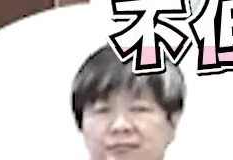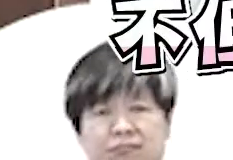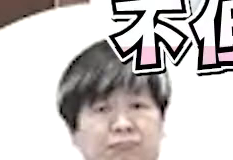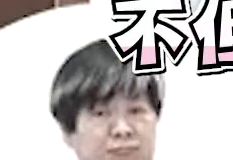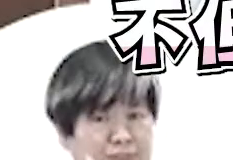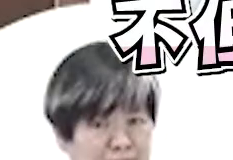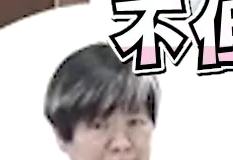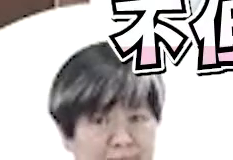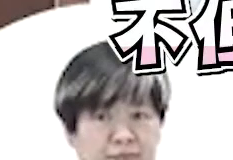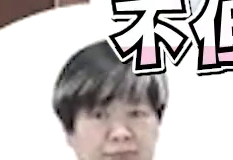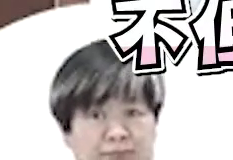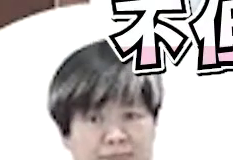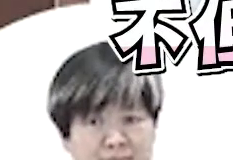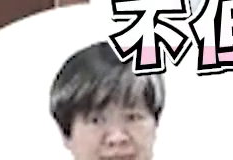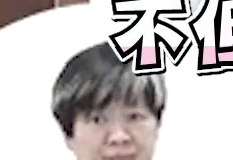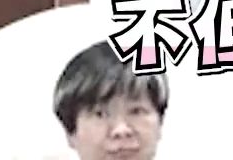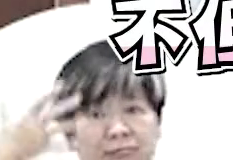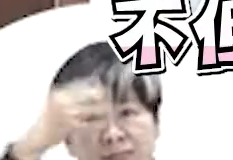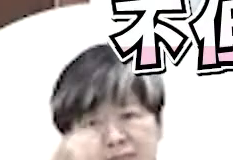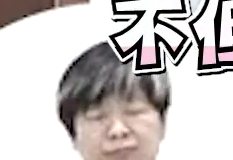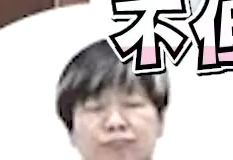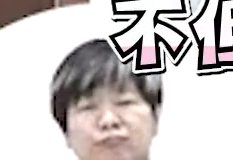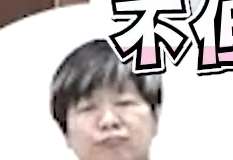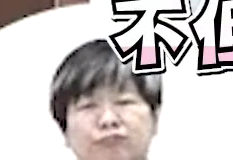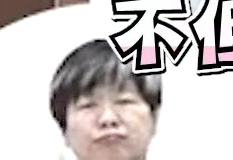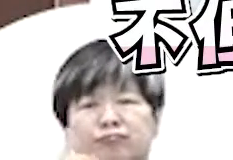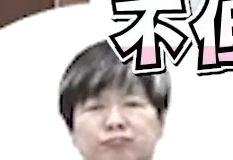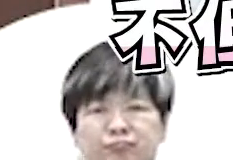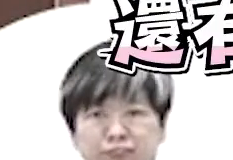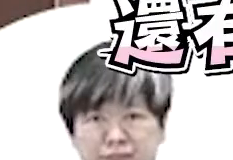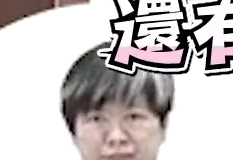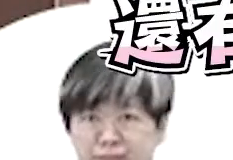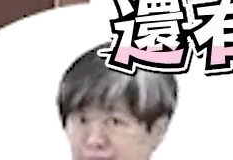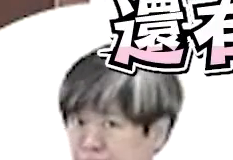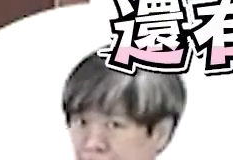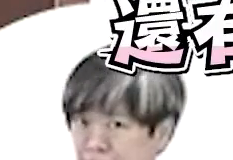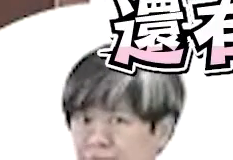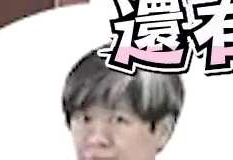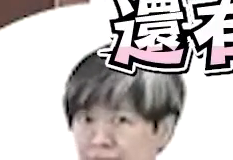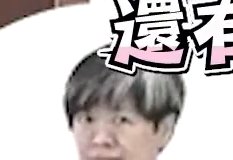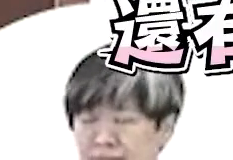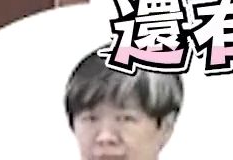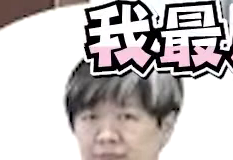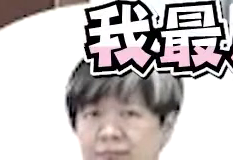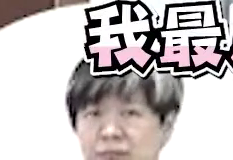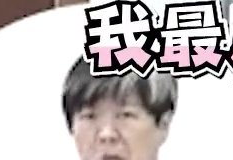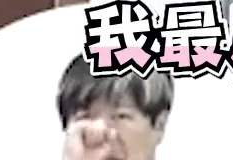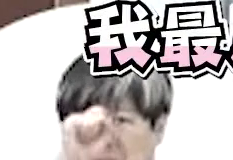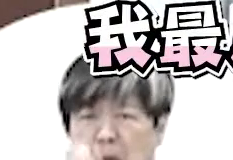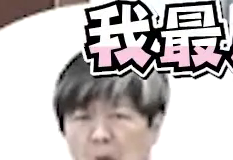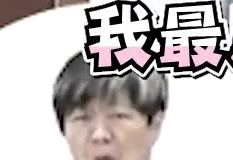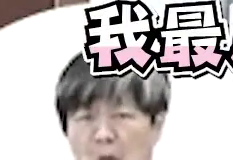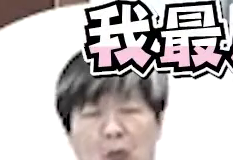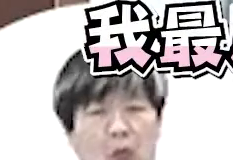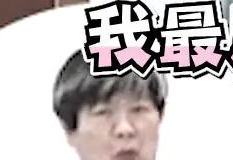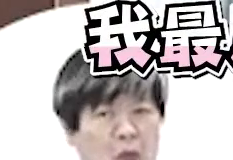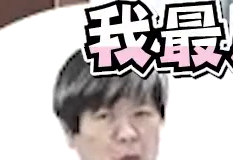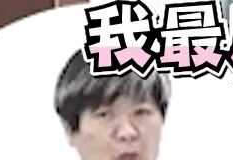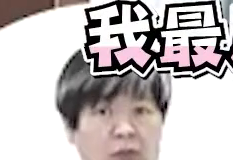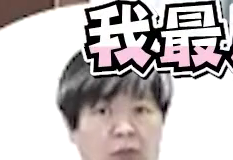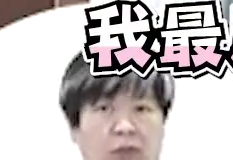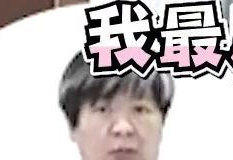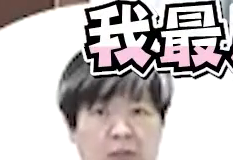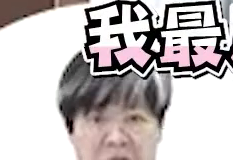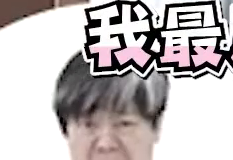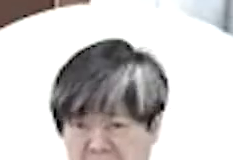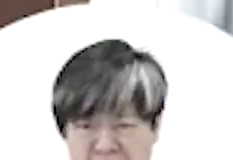动这些长者热火以外，还有做了很多公益慈善以外，我最感动的是我在救灾防